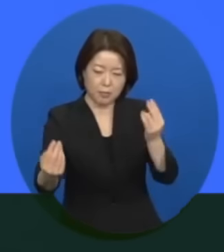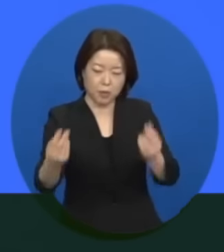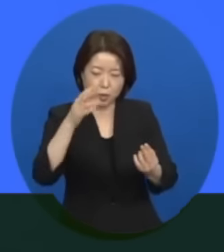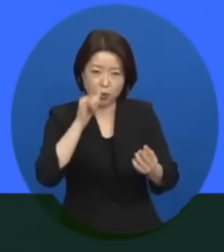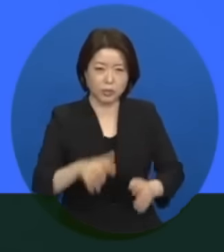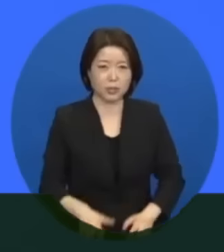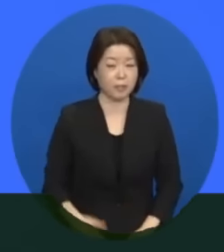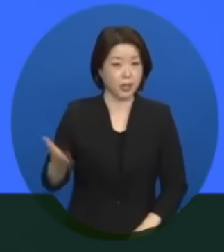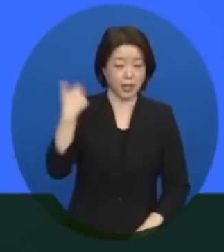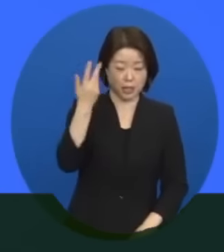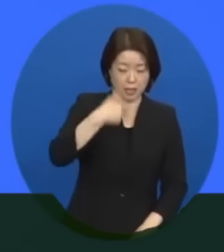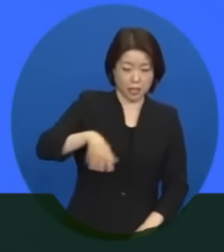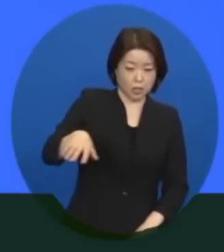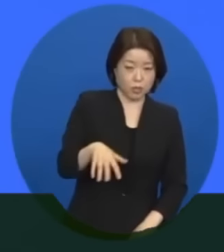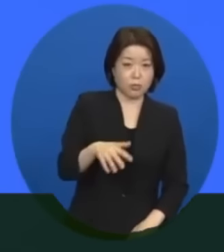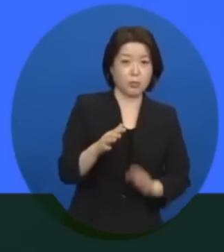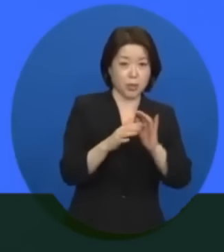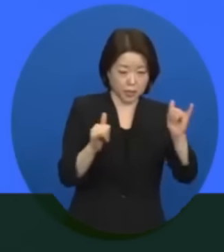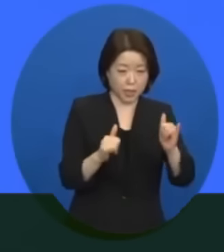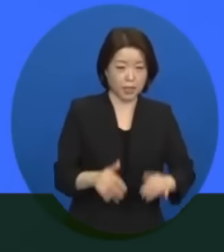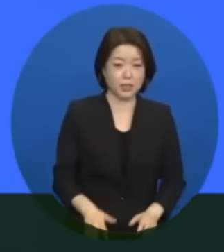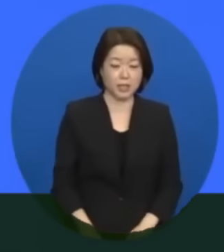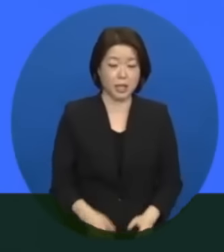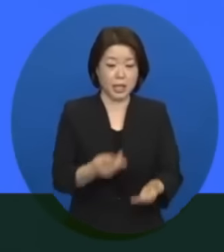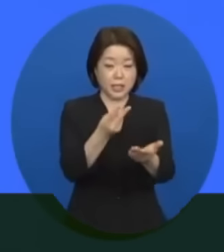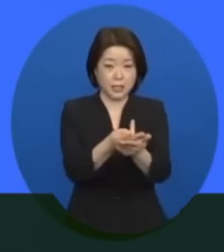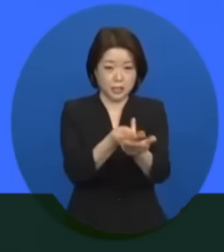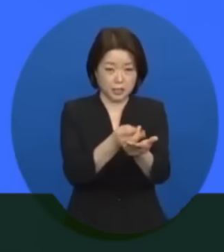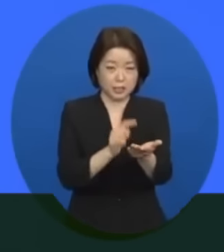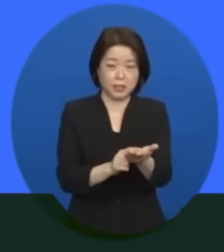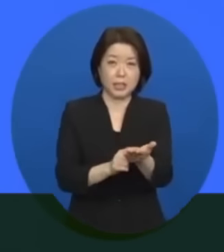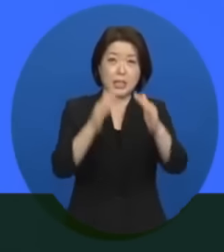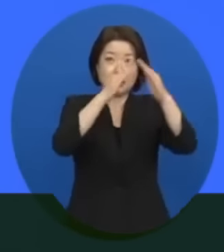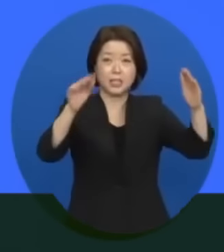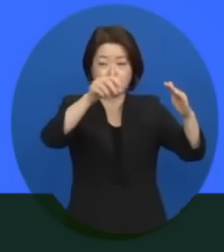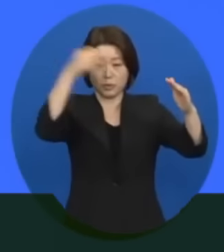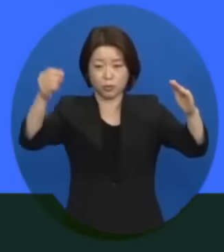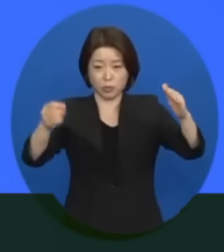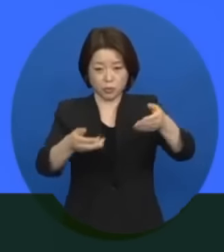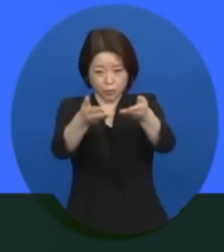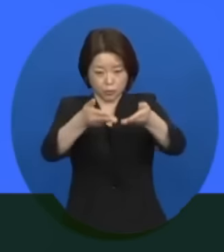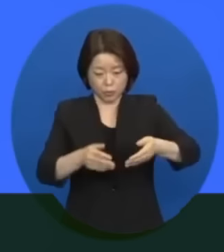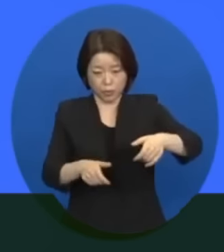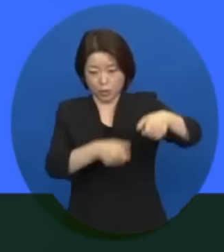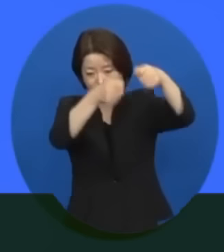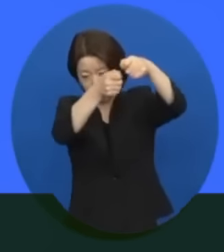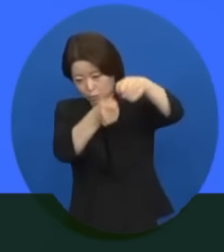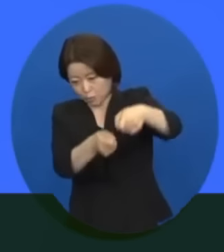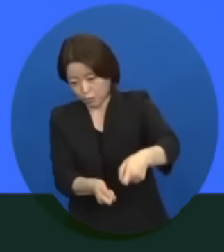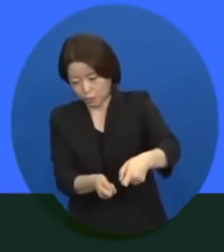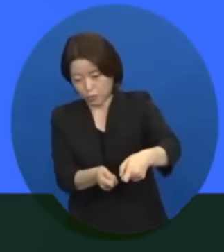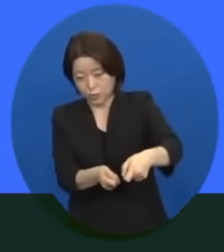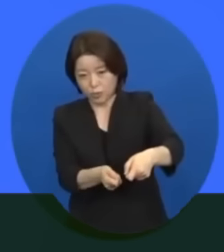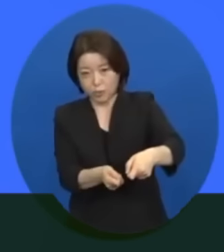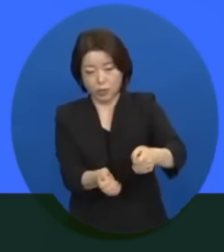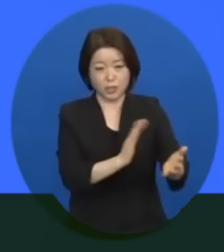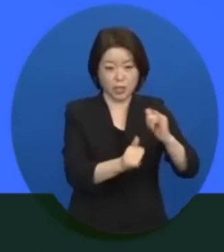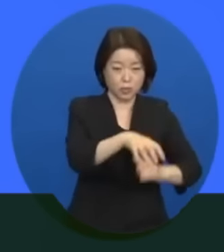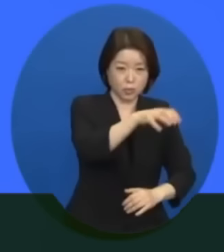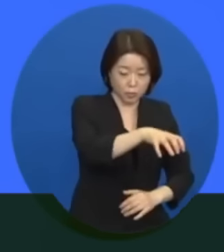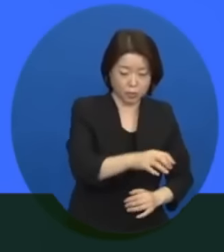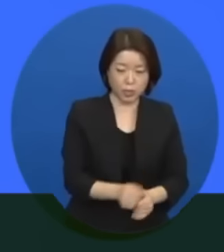매고 지붕 위로 올라가서 달려서 예수님을 만나게 하죠 그러면서 예수님께서 그 중풍병